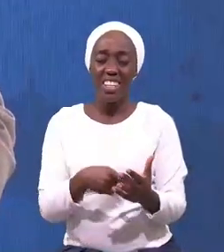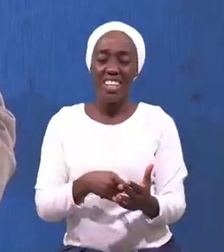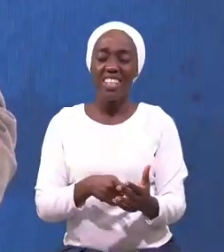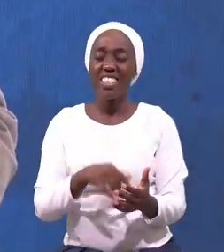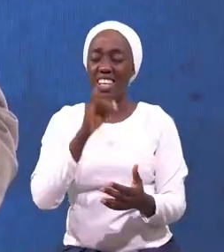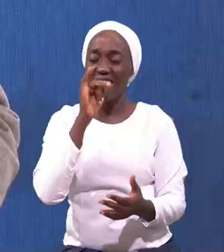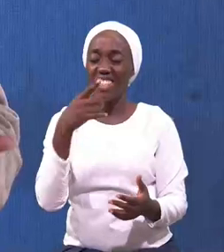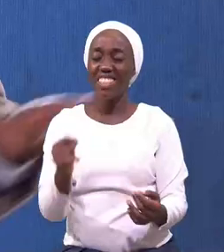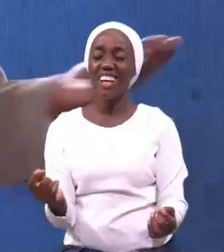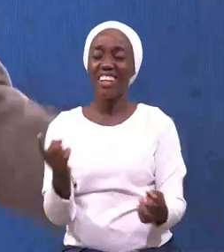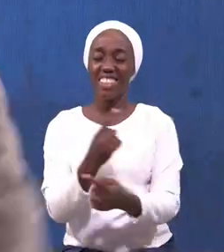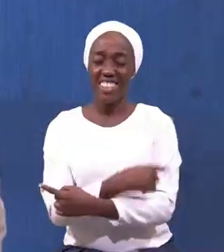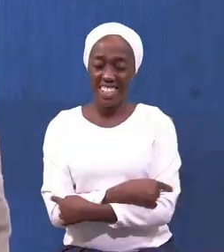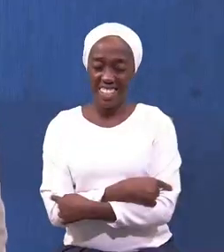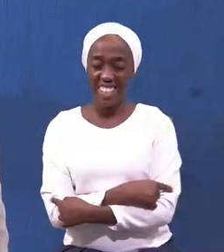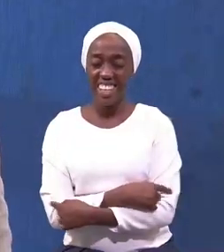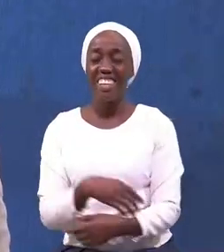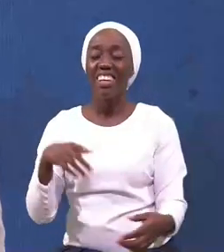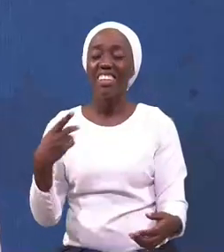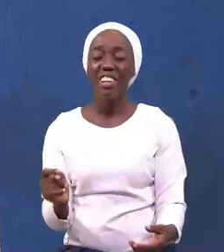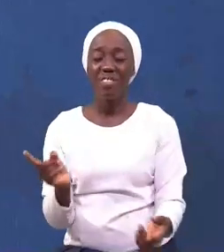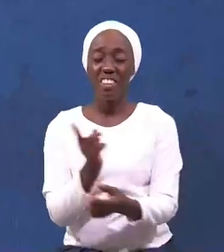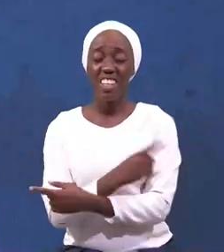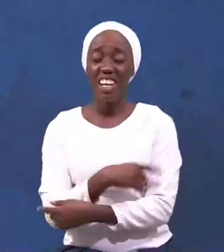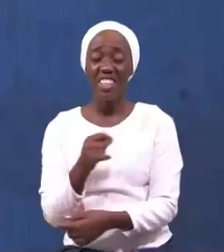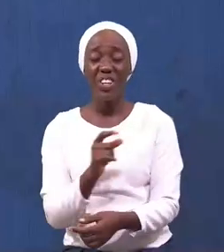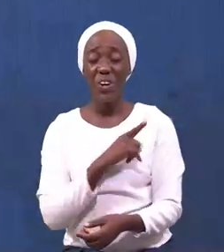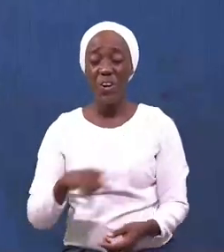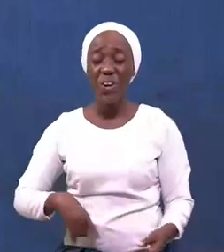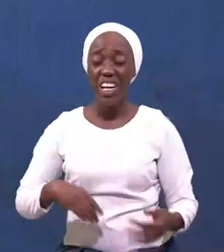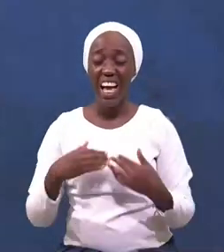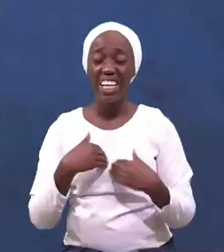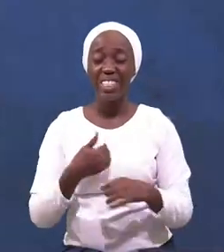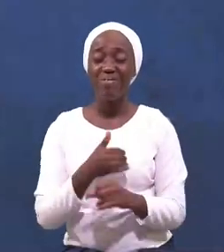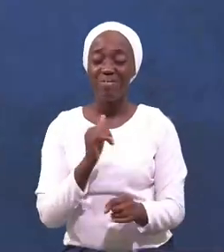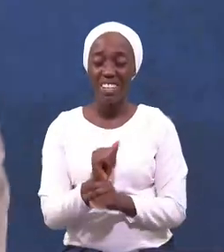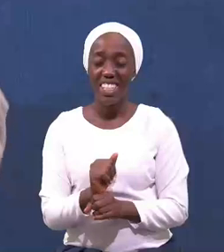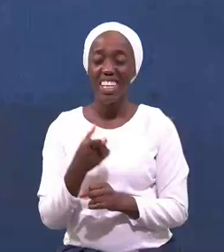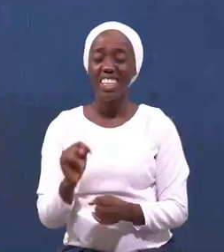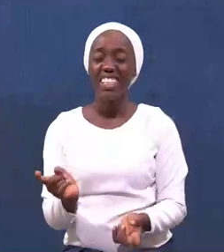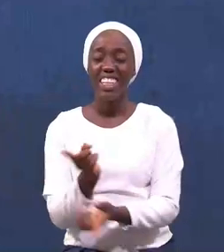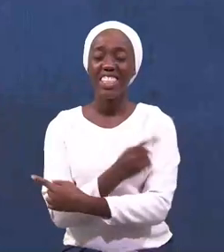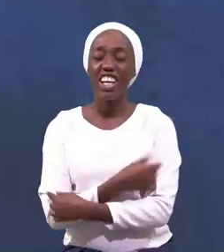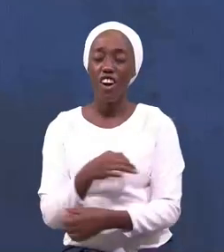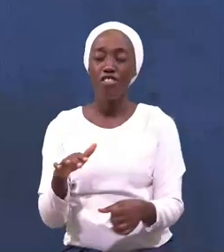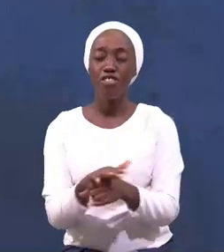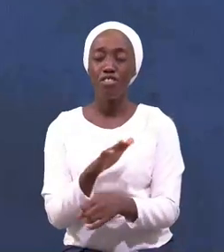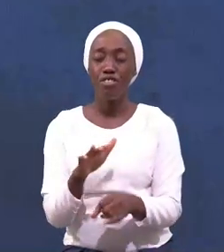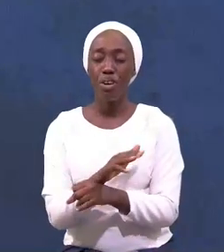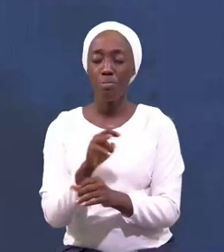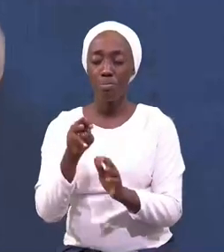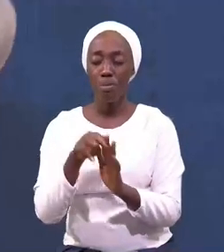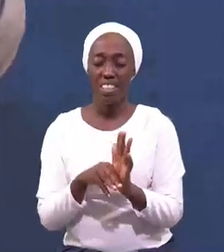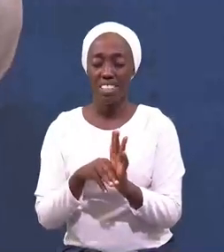tu diras, voici le jour. Le jour que le Seigneur a fait. Le jour d'accomplissement.